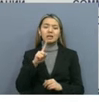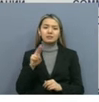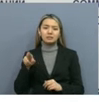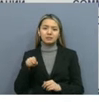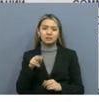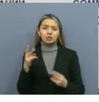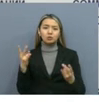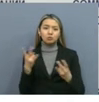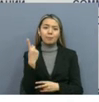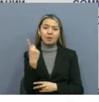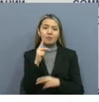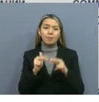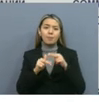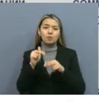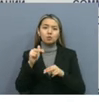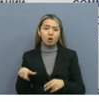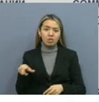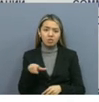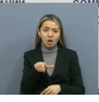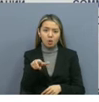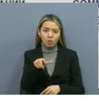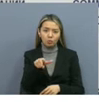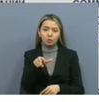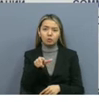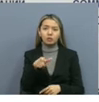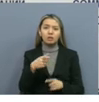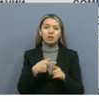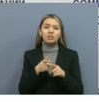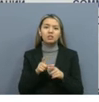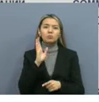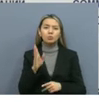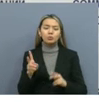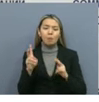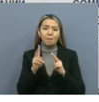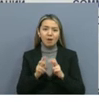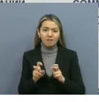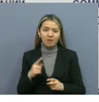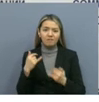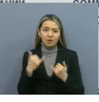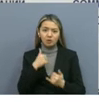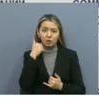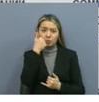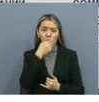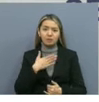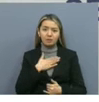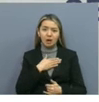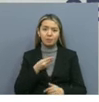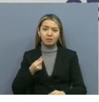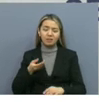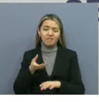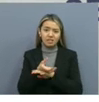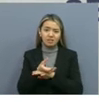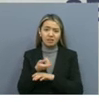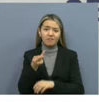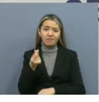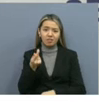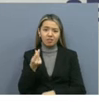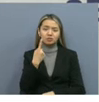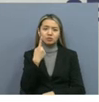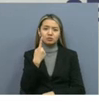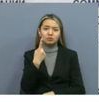дорогу построить. ПСД вышел с 25. В этом году нам выделили средства. В этом году 450